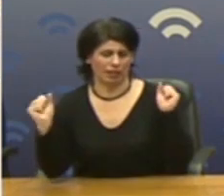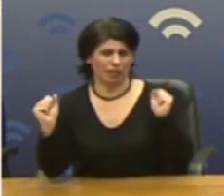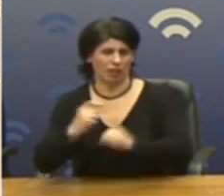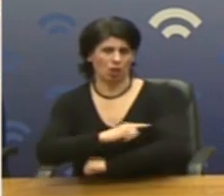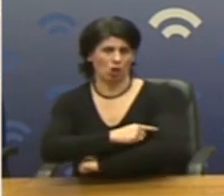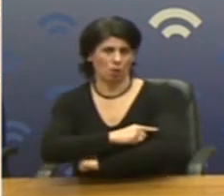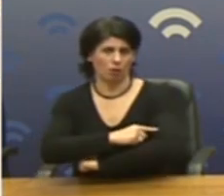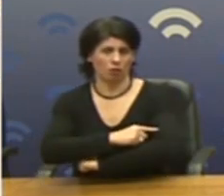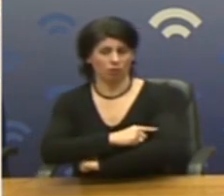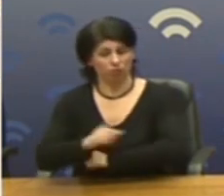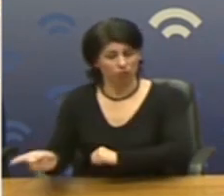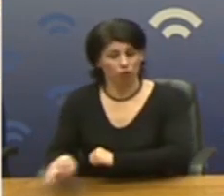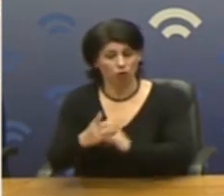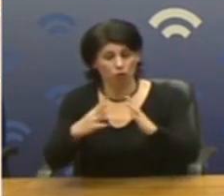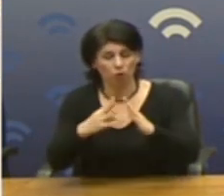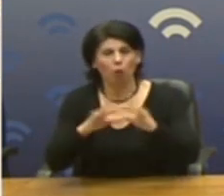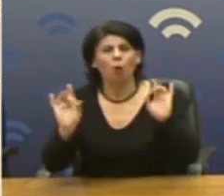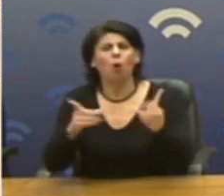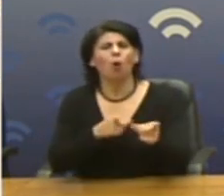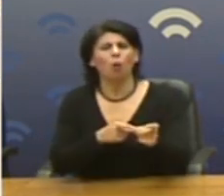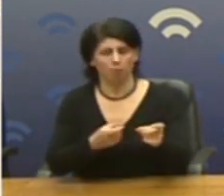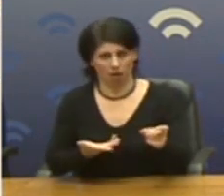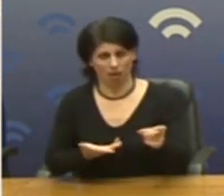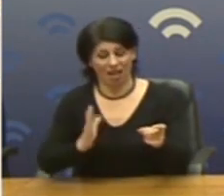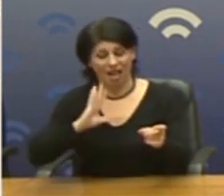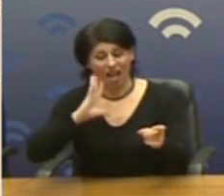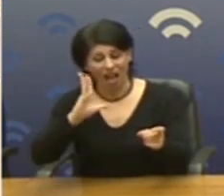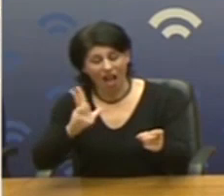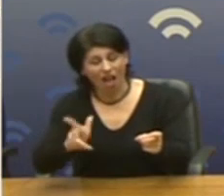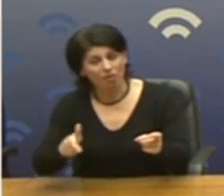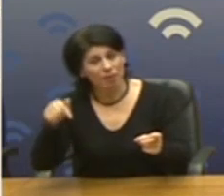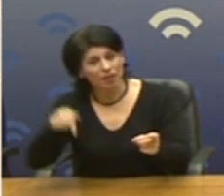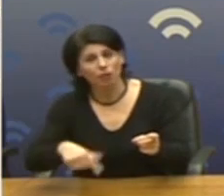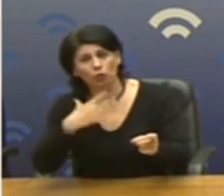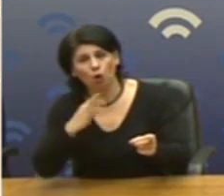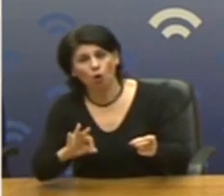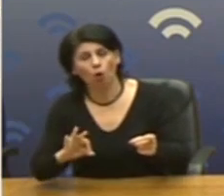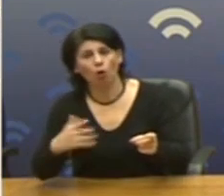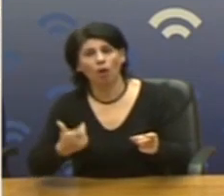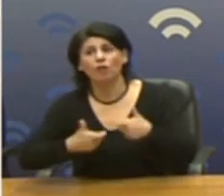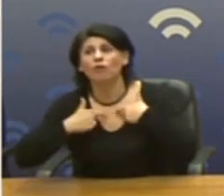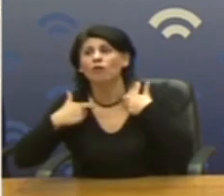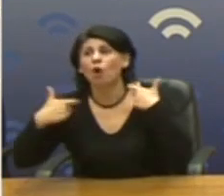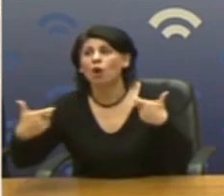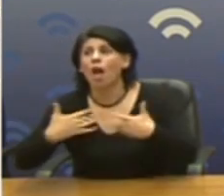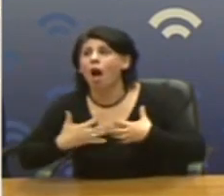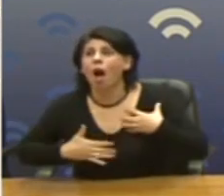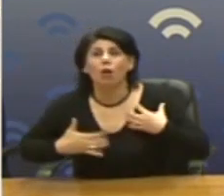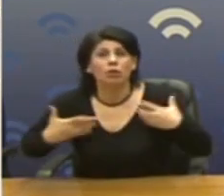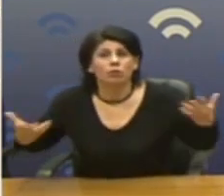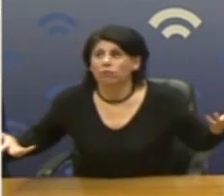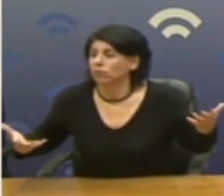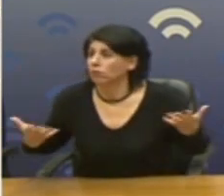τους στέλνετε στον πόλεμο χωρίς όπλα ουσιαστικά και κάθε μέρα και για το λόγο αυτό βγάζουν φωνές αγωνίας